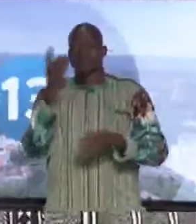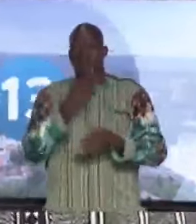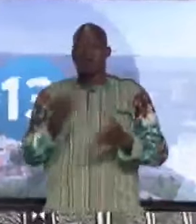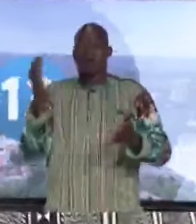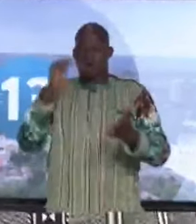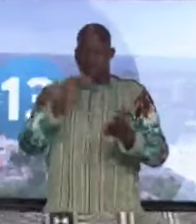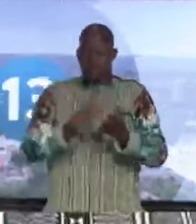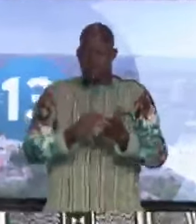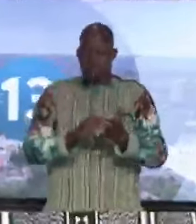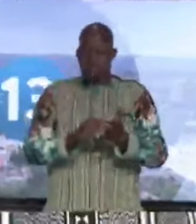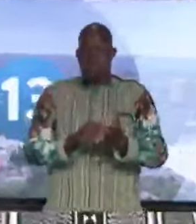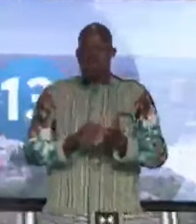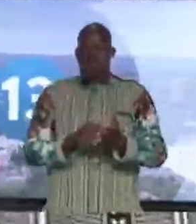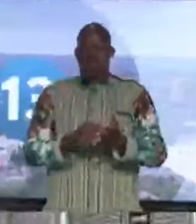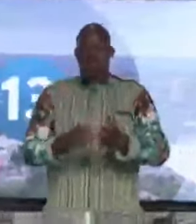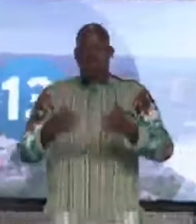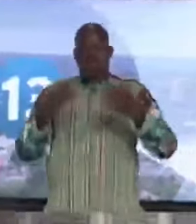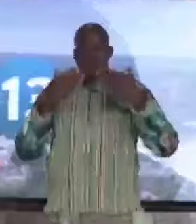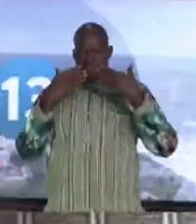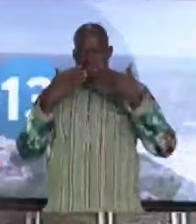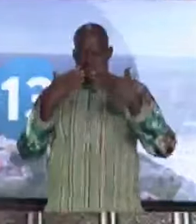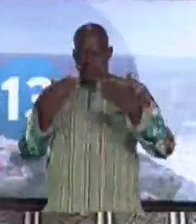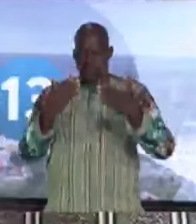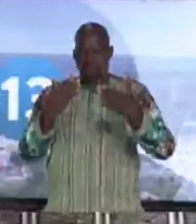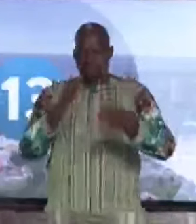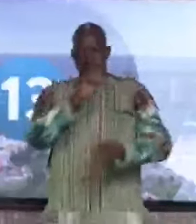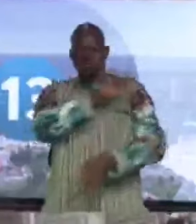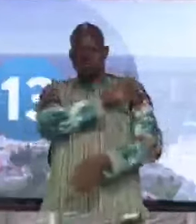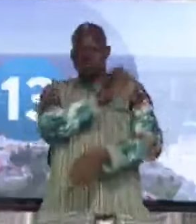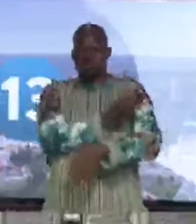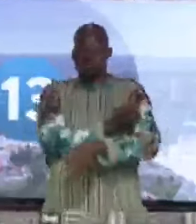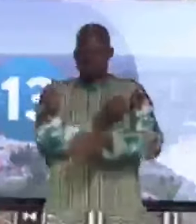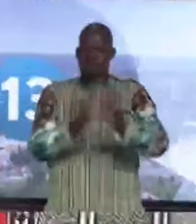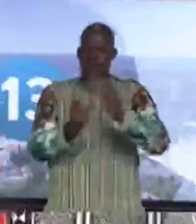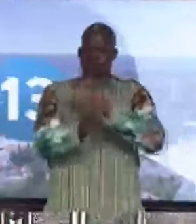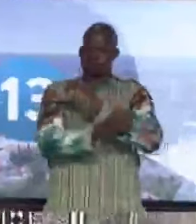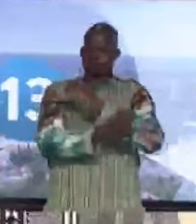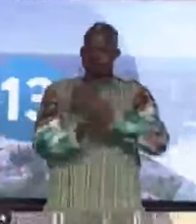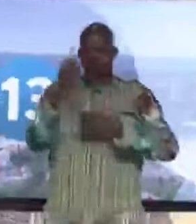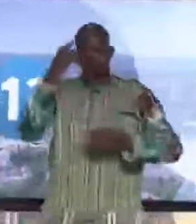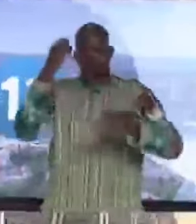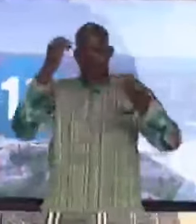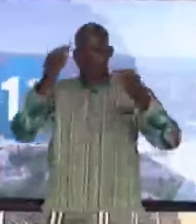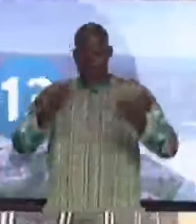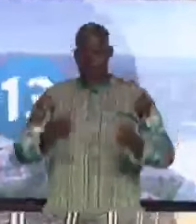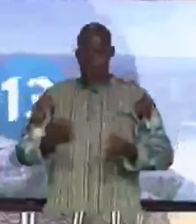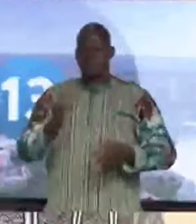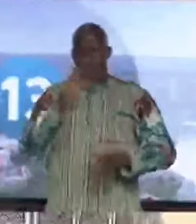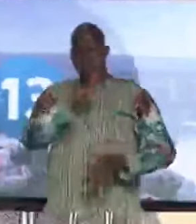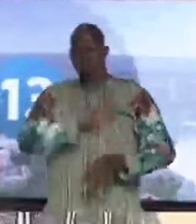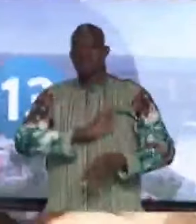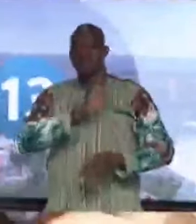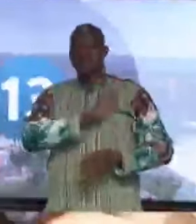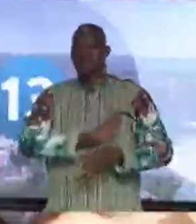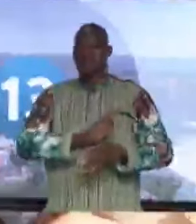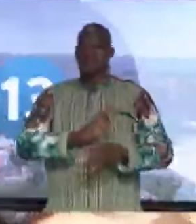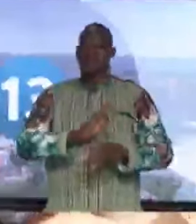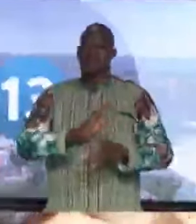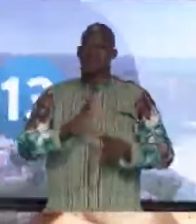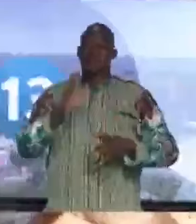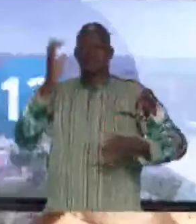fois, on remercie les plus hautes autorités pour leur engagement en faveur de ce mal.